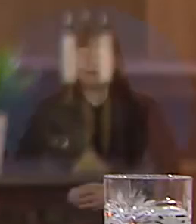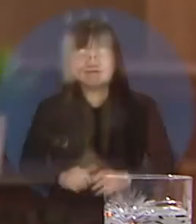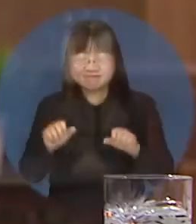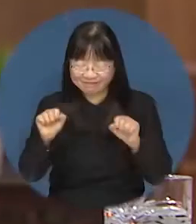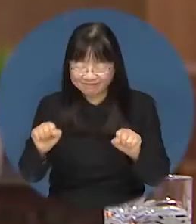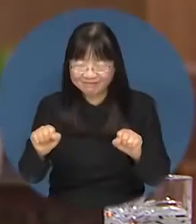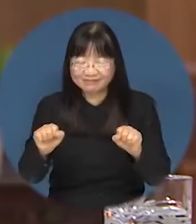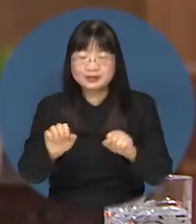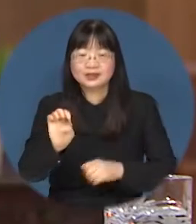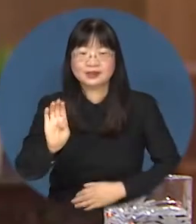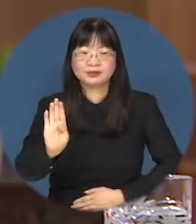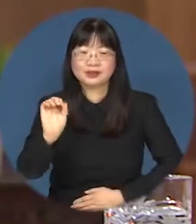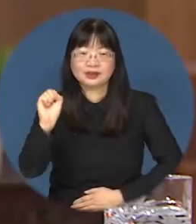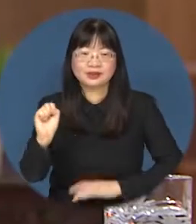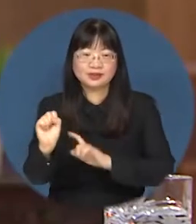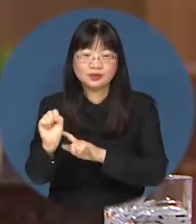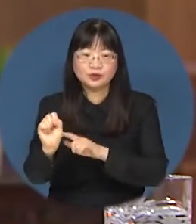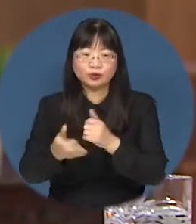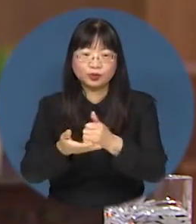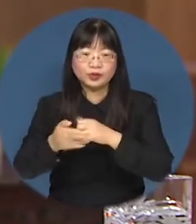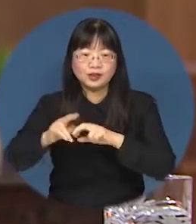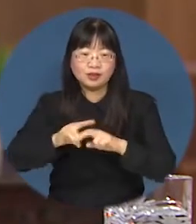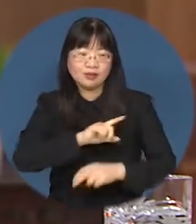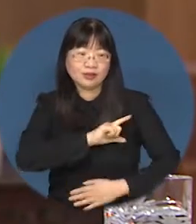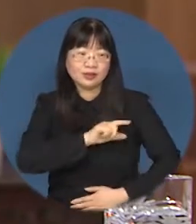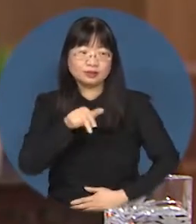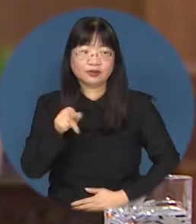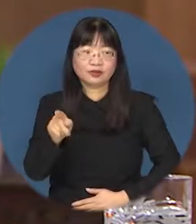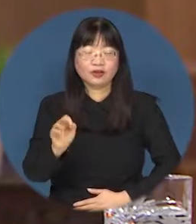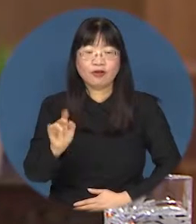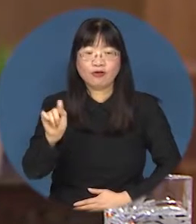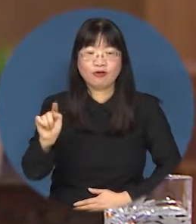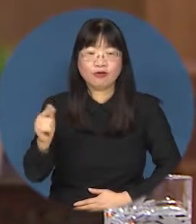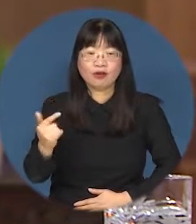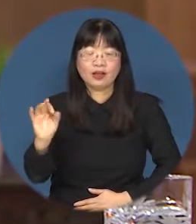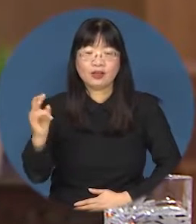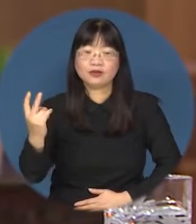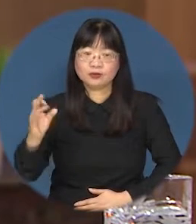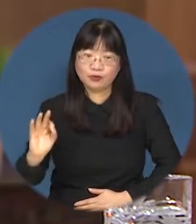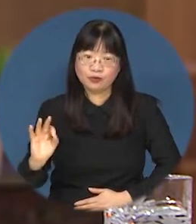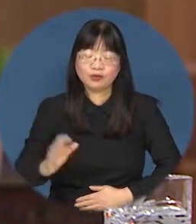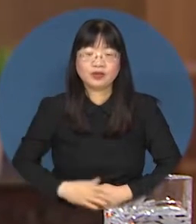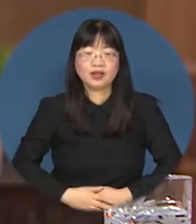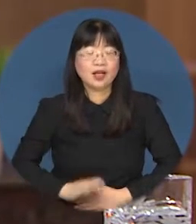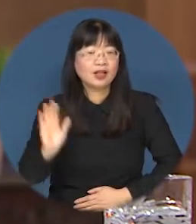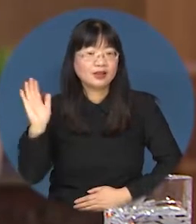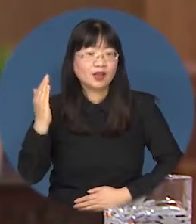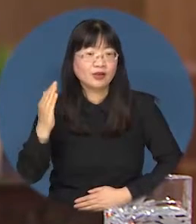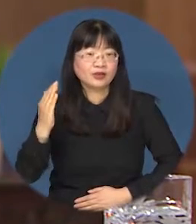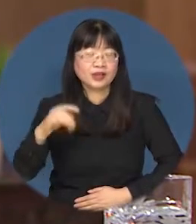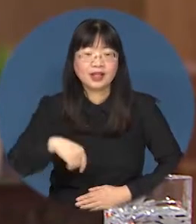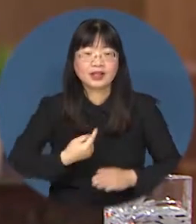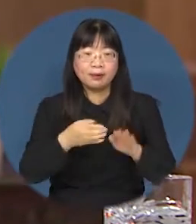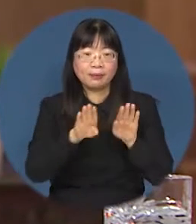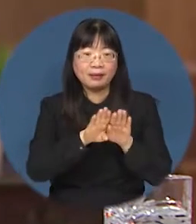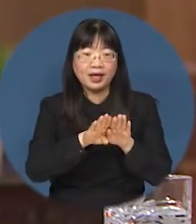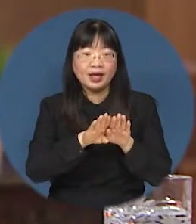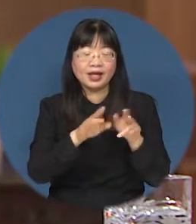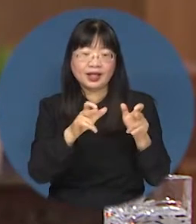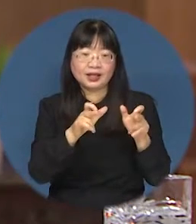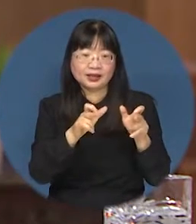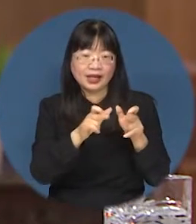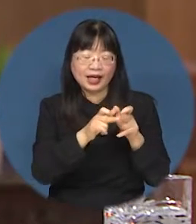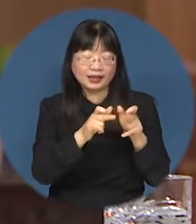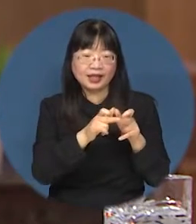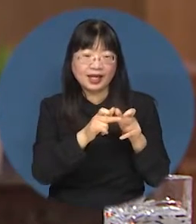여러분 안녕하십니까. EBS 초대석 정관용입니다. 최근에 그 자폐장애가 있는 변호사가